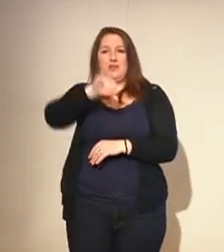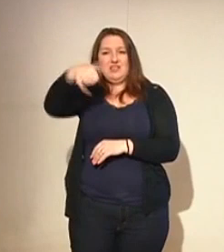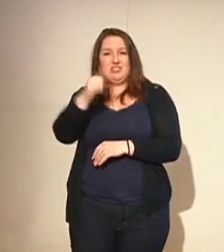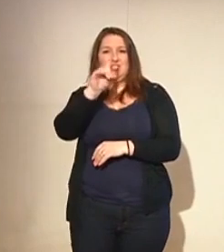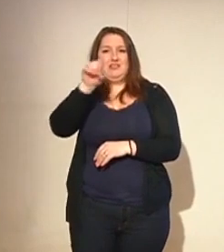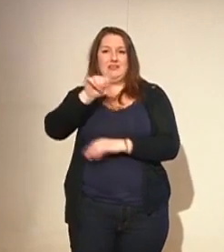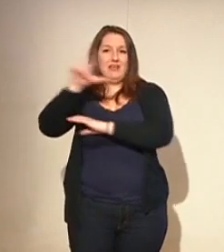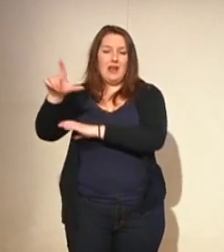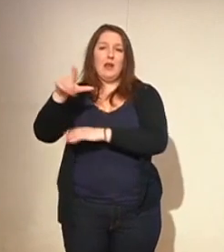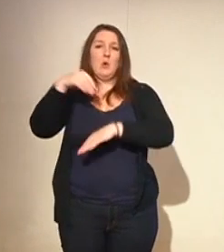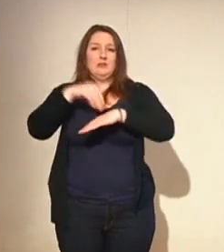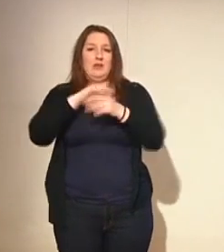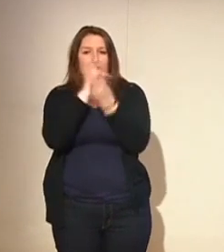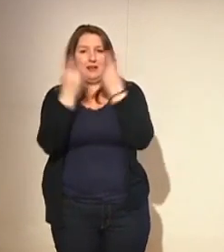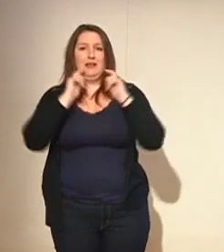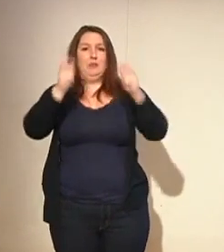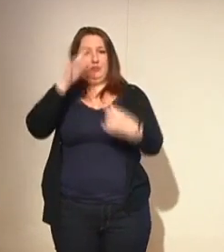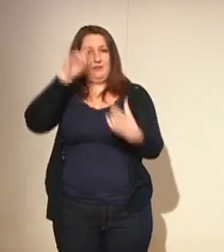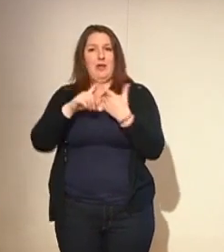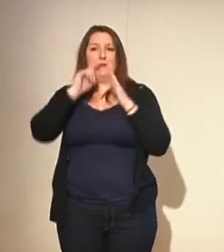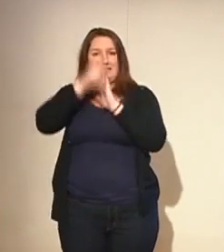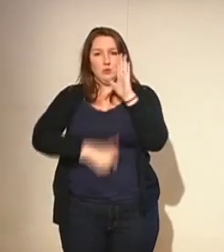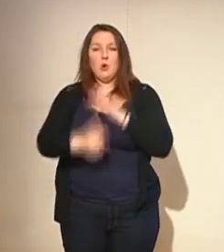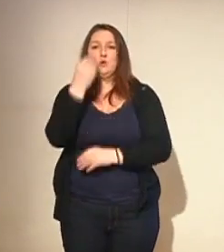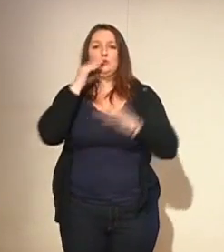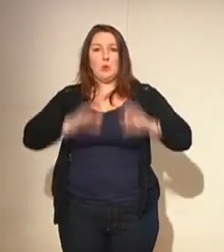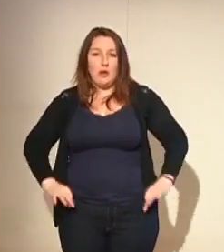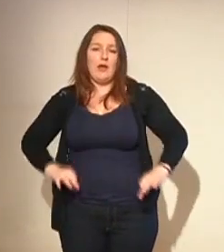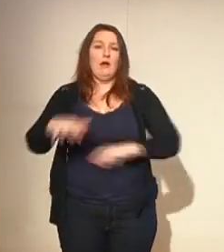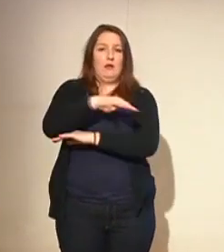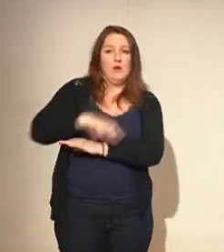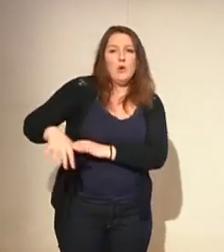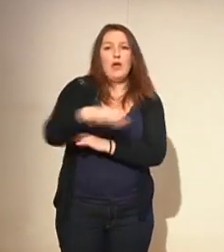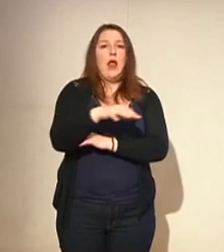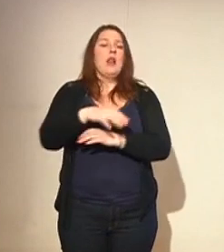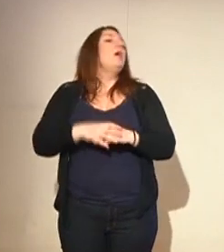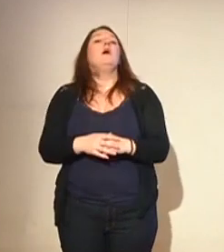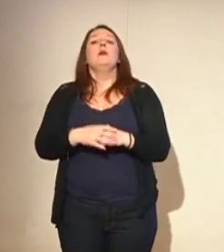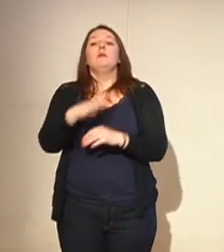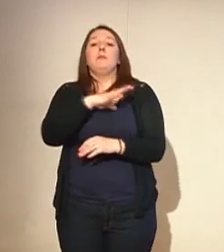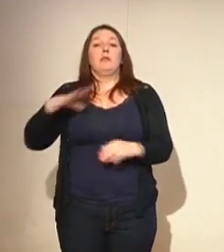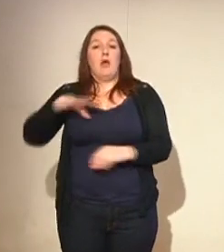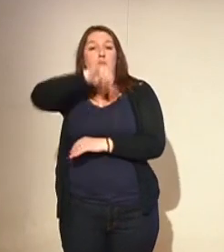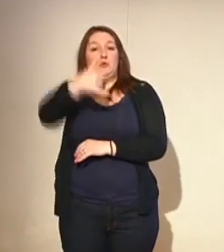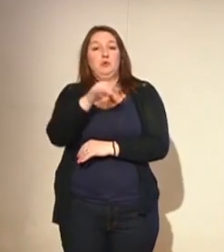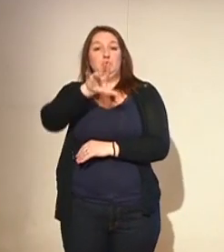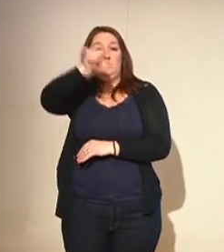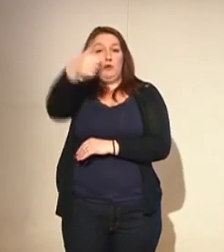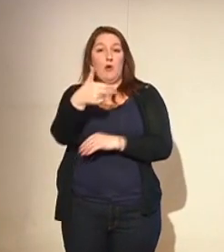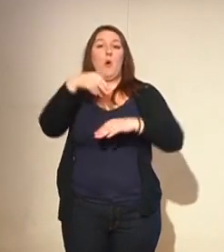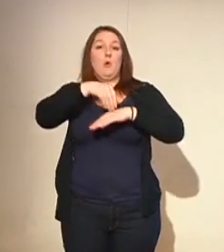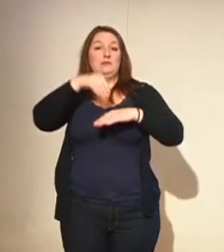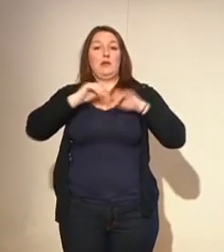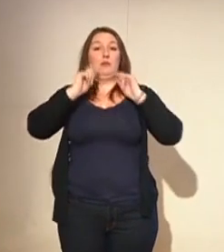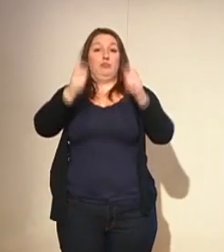conseillère délégué à la restauration scolaire à l'alimentation locale et biologique et Martine Julian conseillère délégué